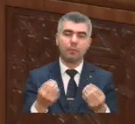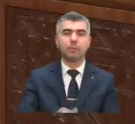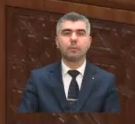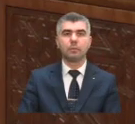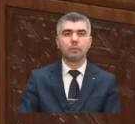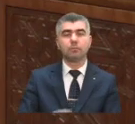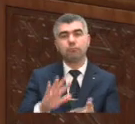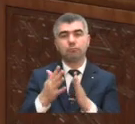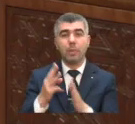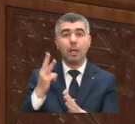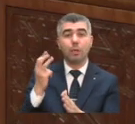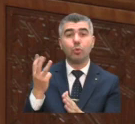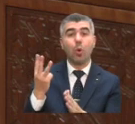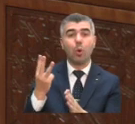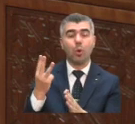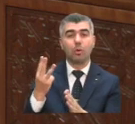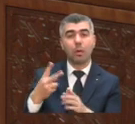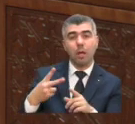على 3 شهور سيد الوزير.